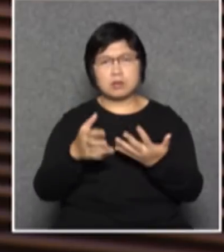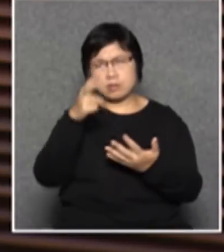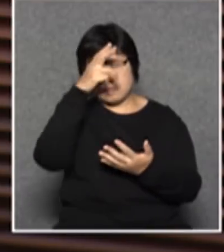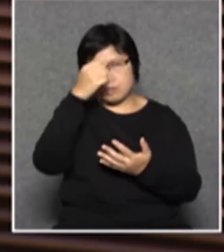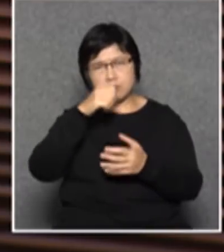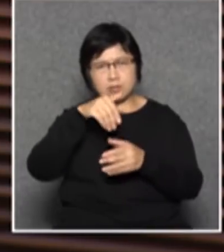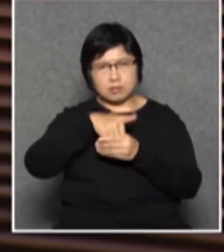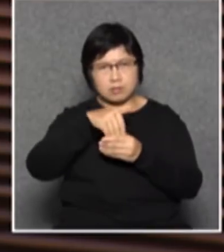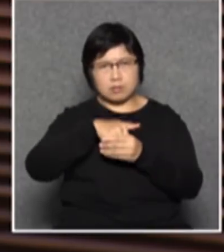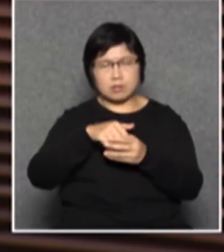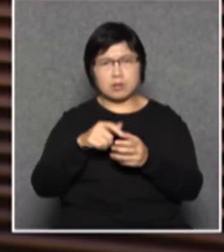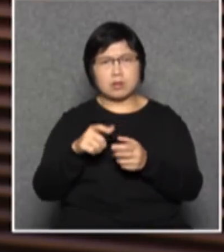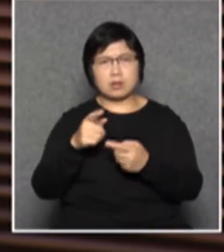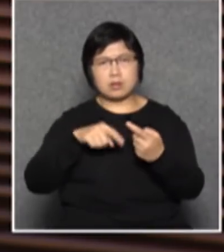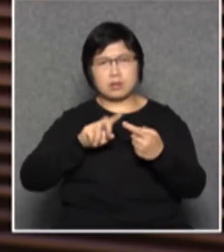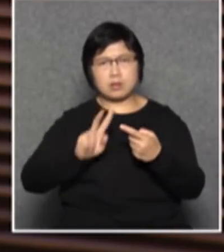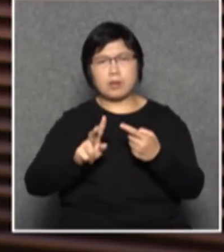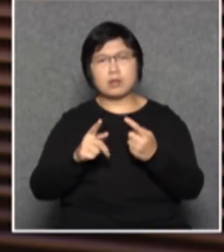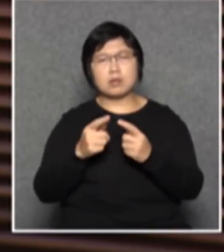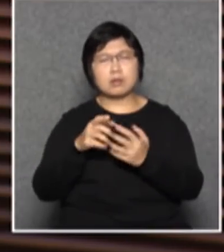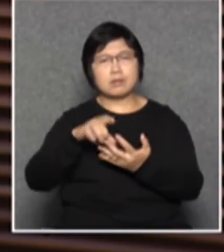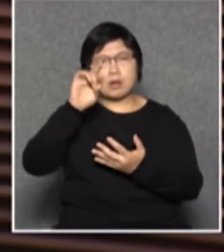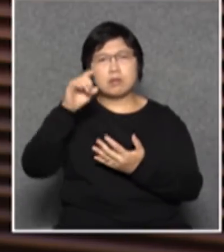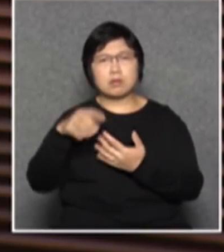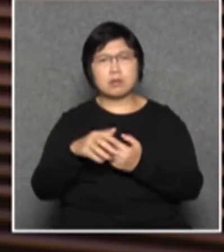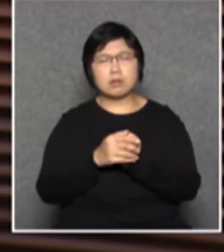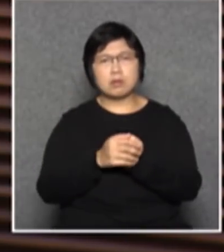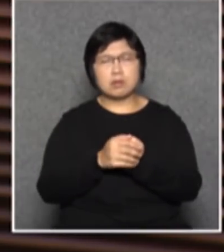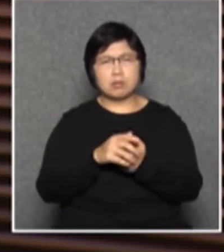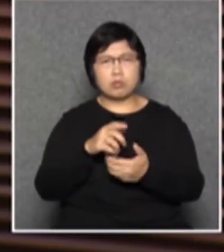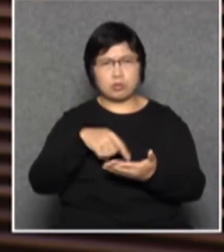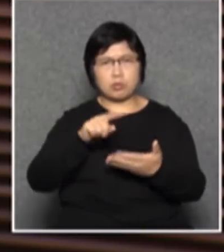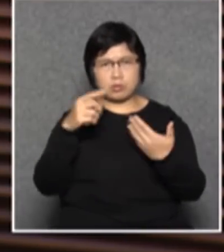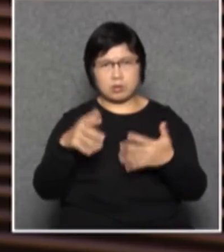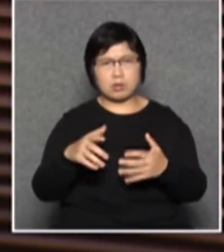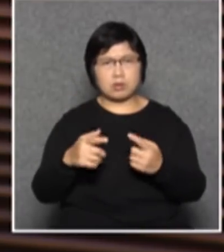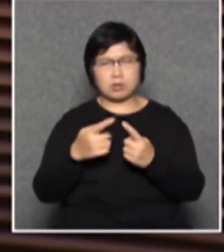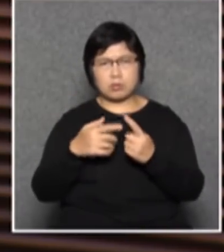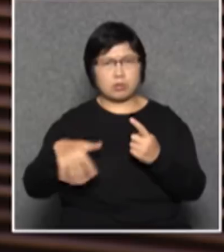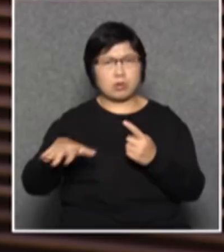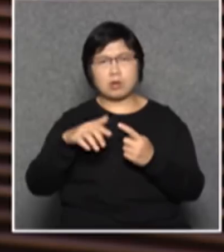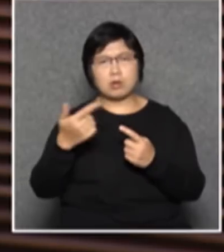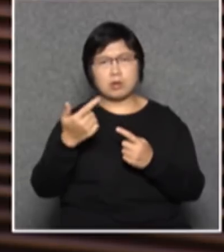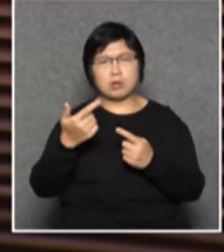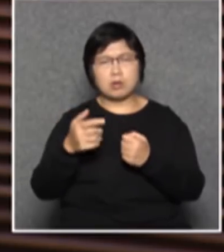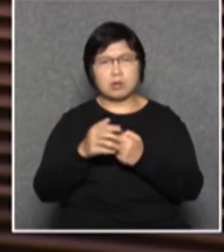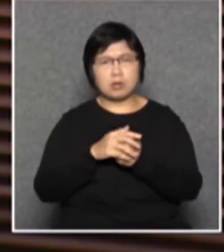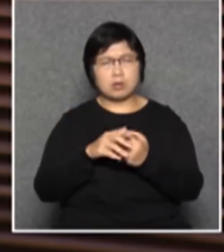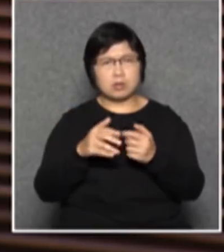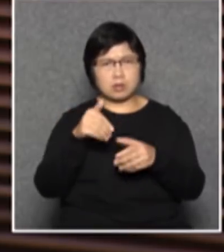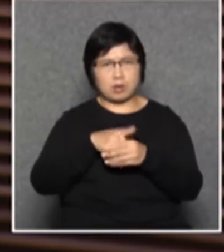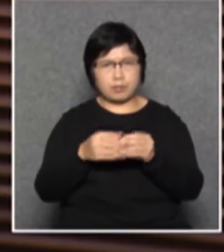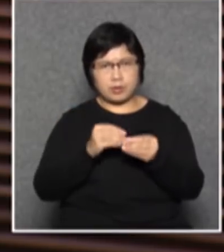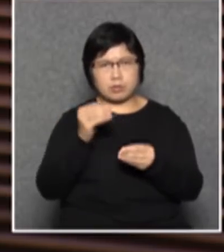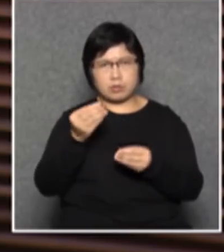選舉只是由1200人去選出來，通過方案之後，廣大市民就可以用選票選行